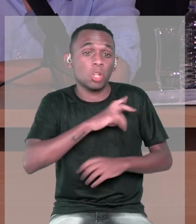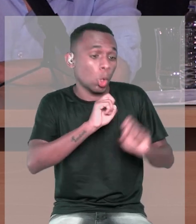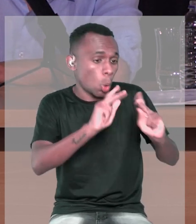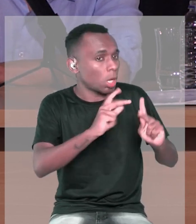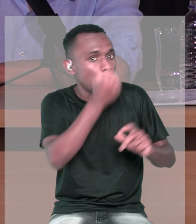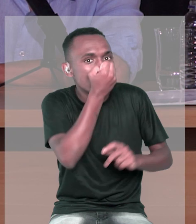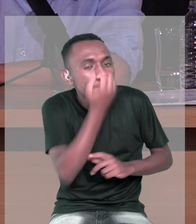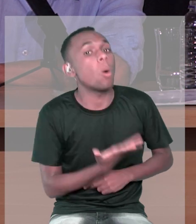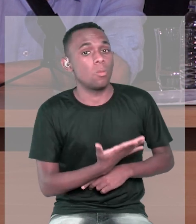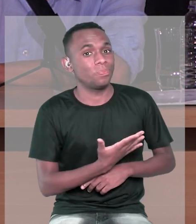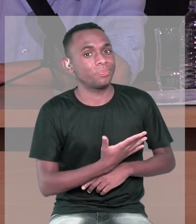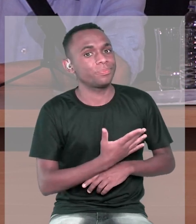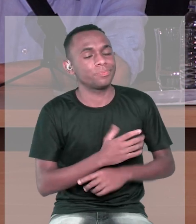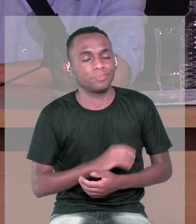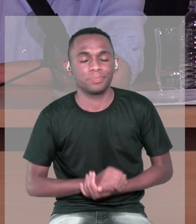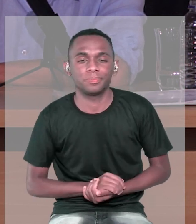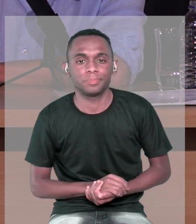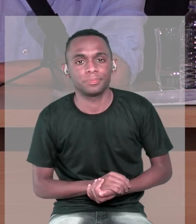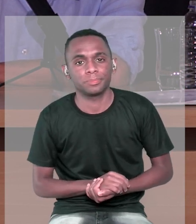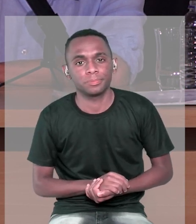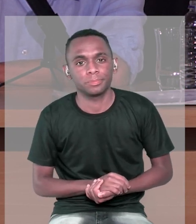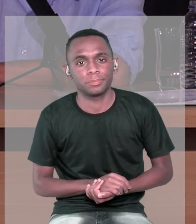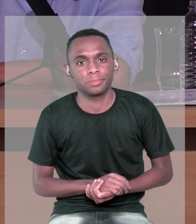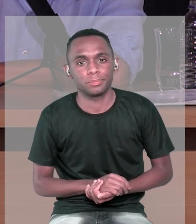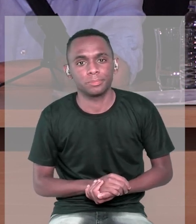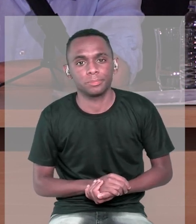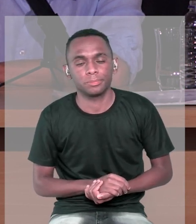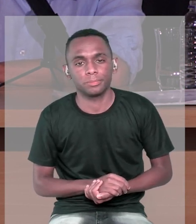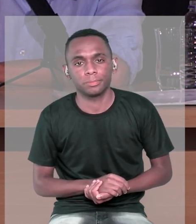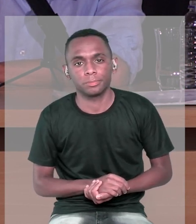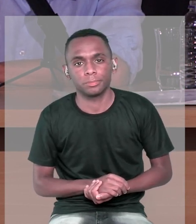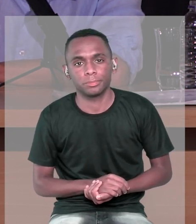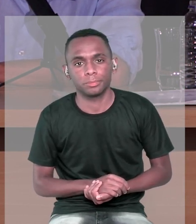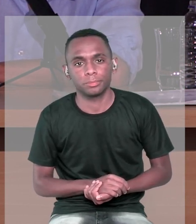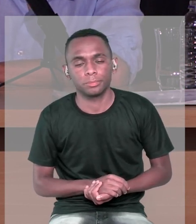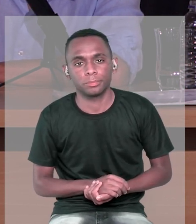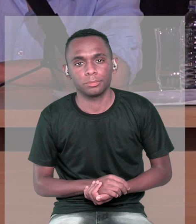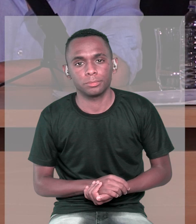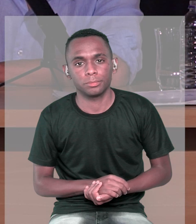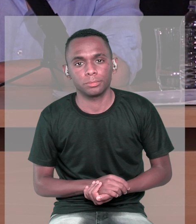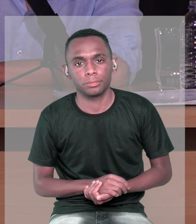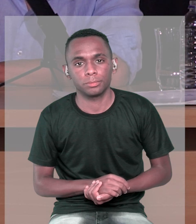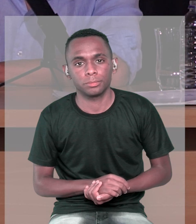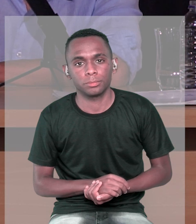bem. Mais quand on la sanctifie, quand on la sanctuarise,